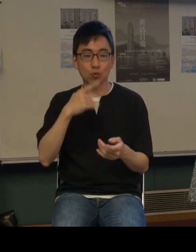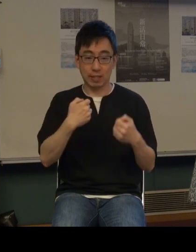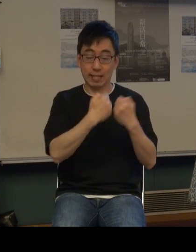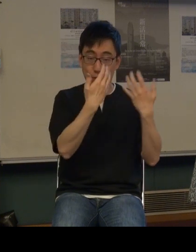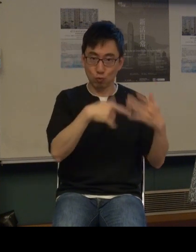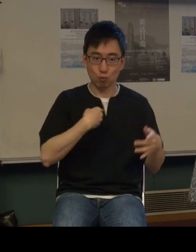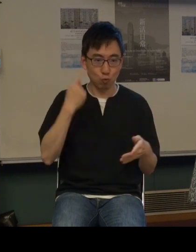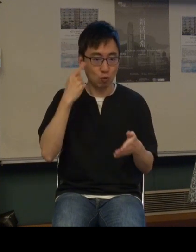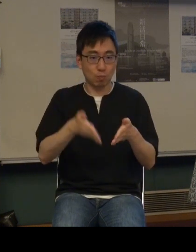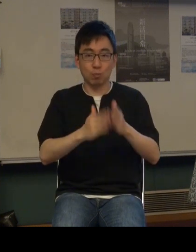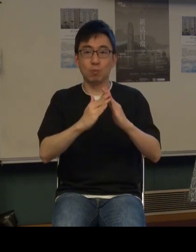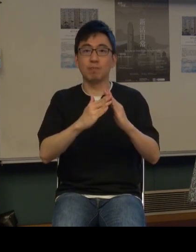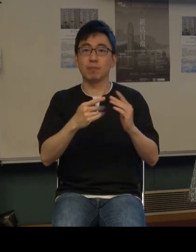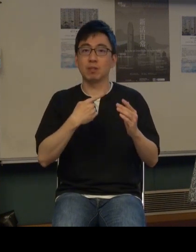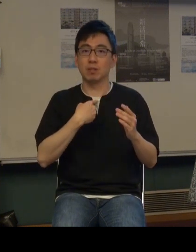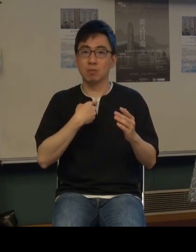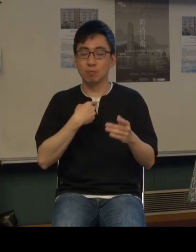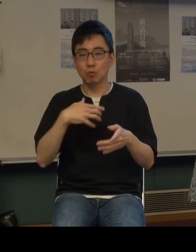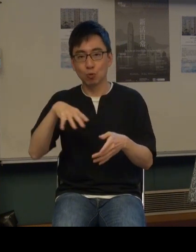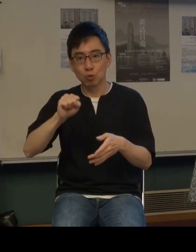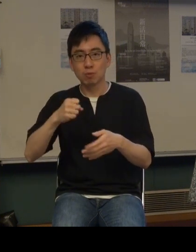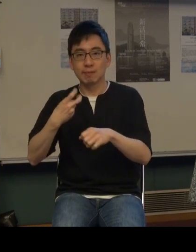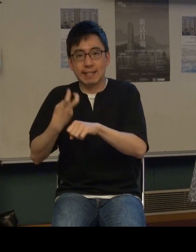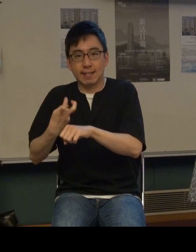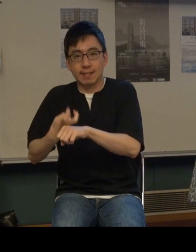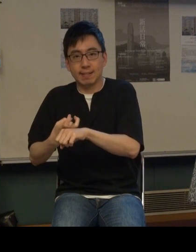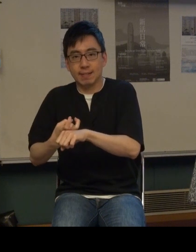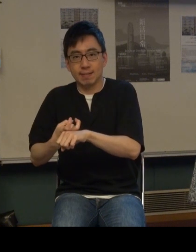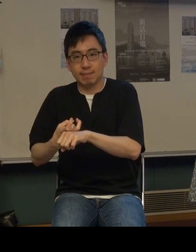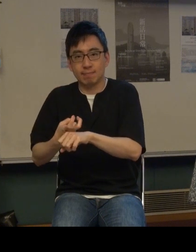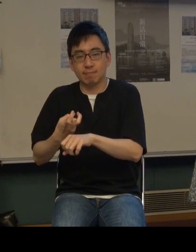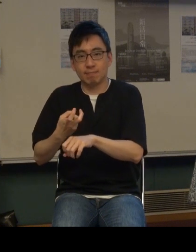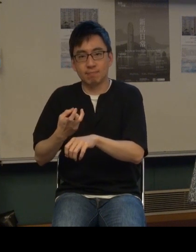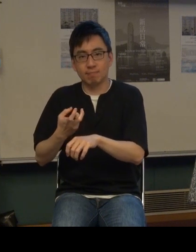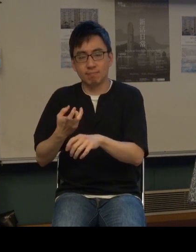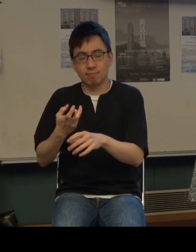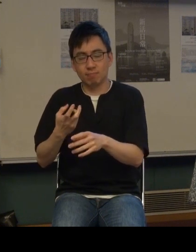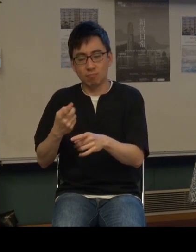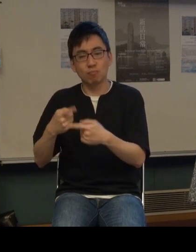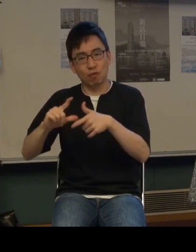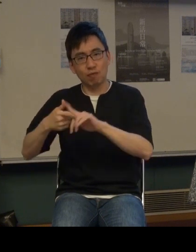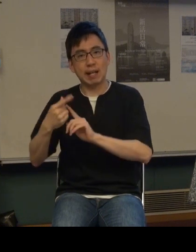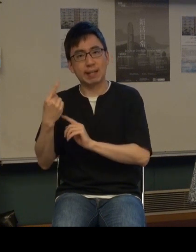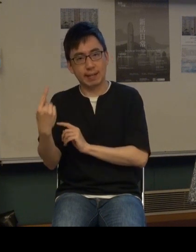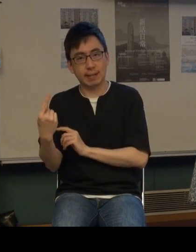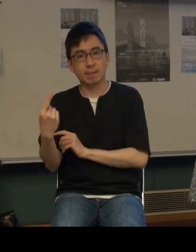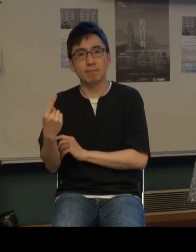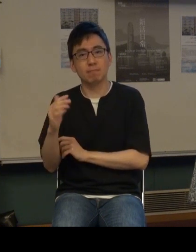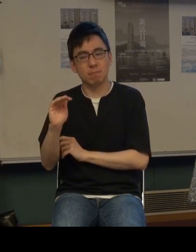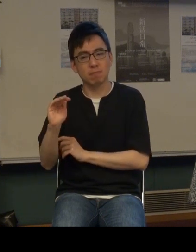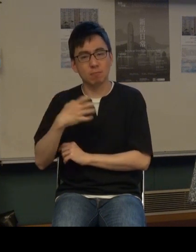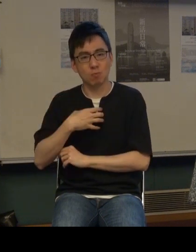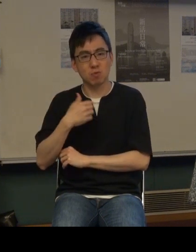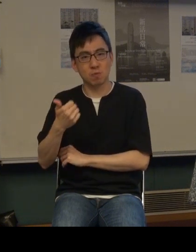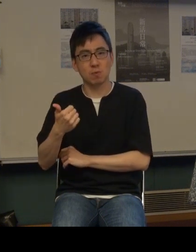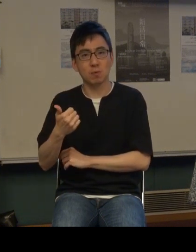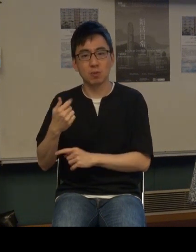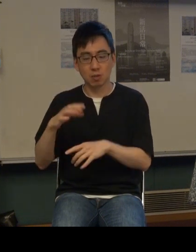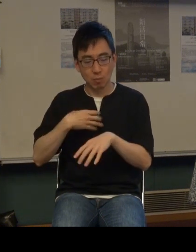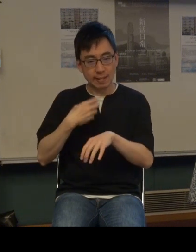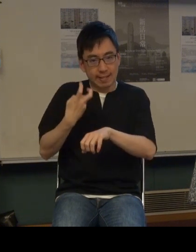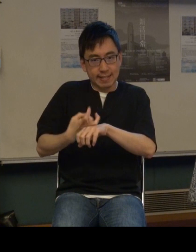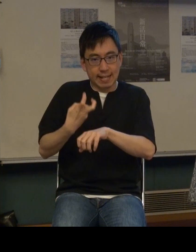建，用混凝土，即是用石屎是一個方法來的。他認為石